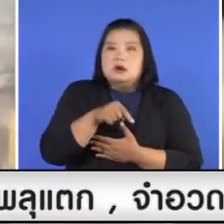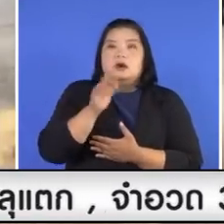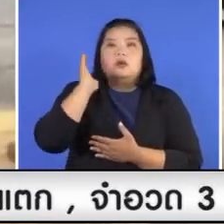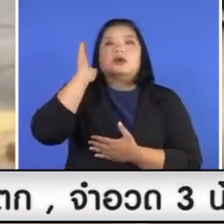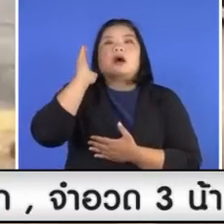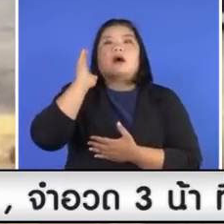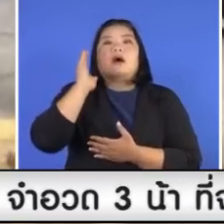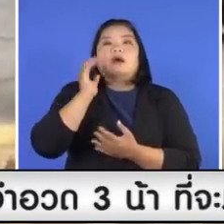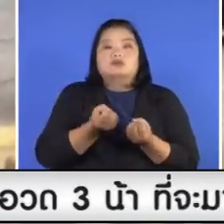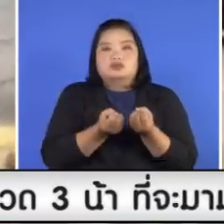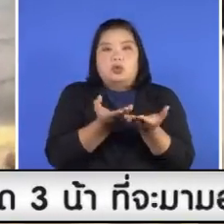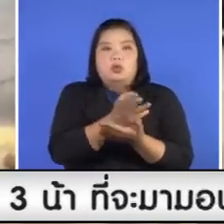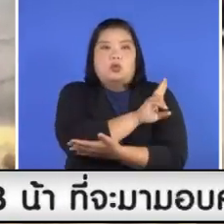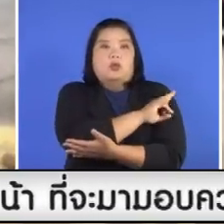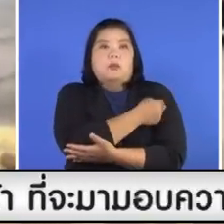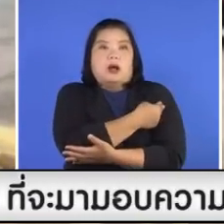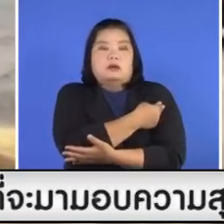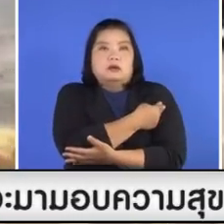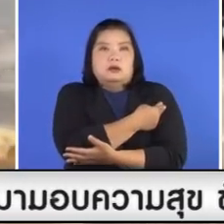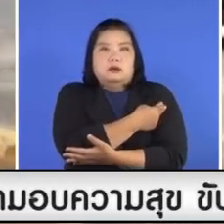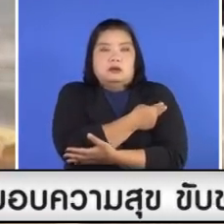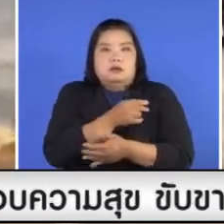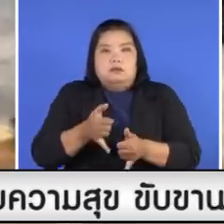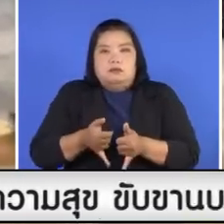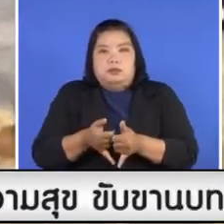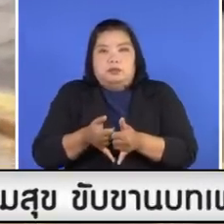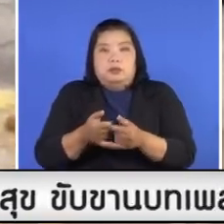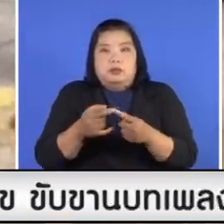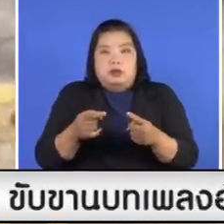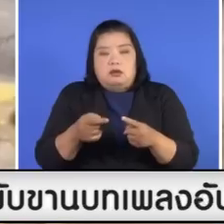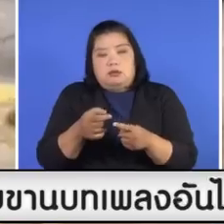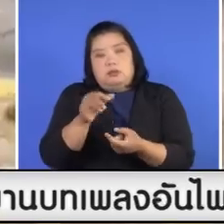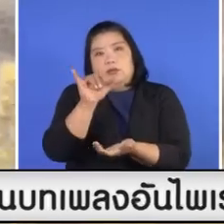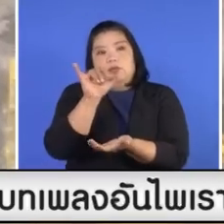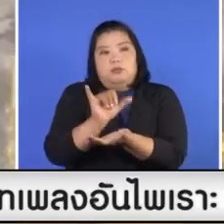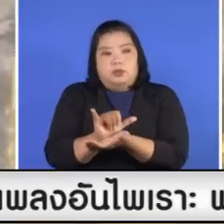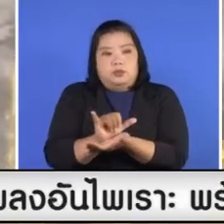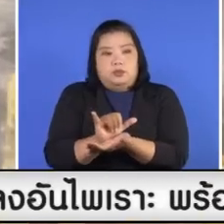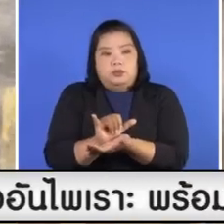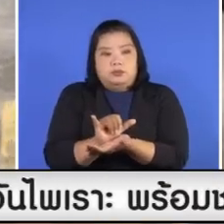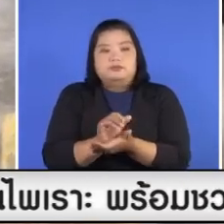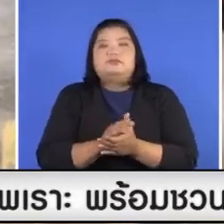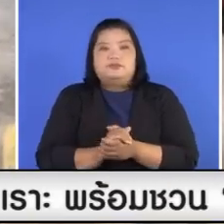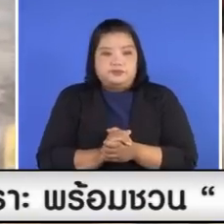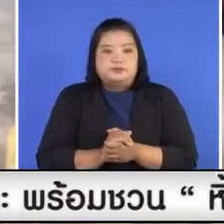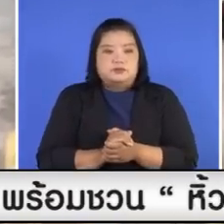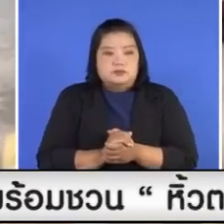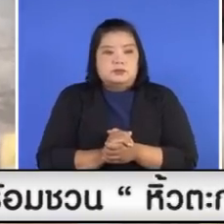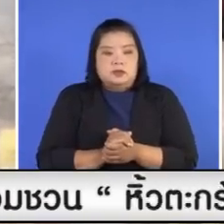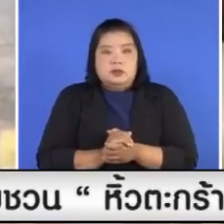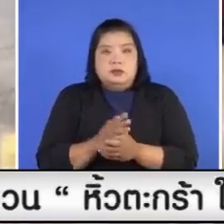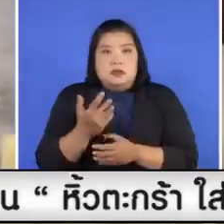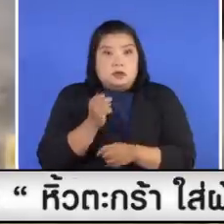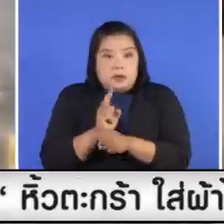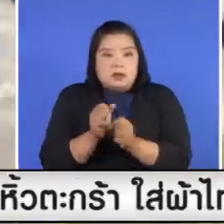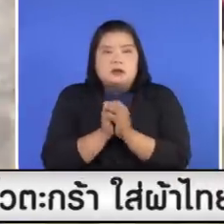ไปส่งโรงพยาบาลแต่เดินลงยังไม่ถึงพื้นเลยนะครับเป็นลมหมดสติอยู่ที่คาบันไดนี่นะฮะหมดสติไปกู้ภัยก็ไปทันเวลา